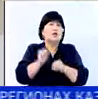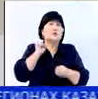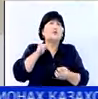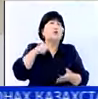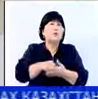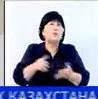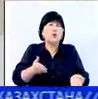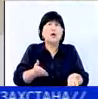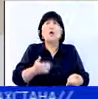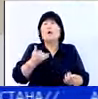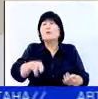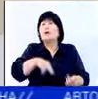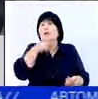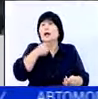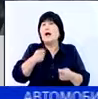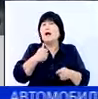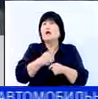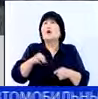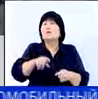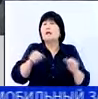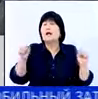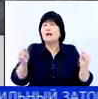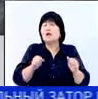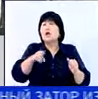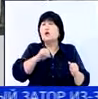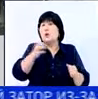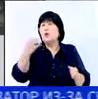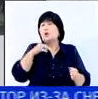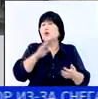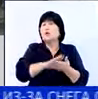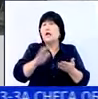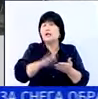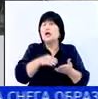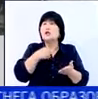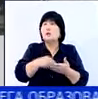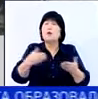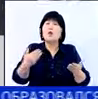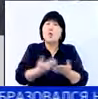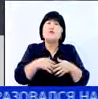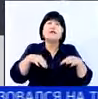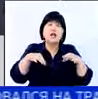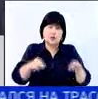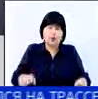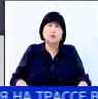муки. В поле зрения Аким области и готовность к зиме ТО «Кызылорда Тазалыгы» закупила новую технику.